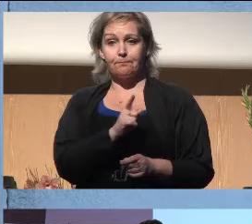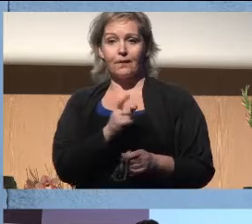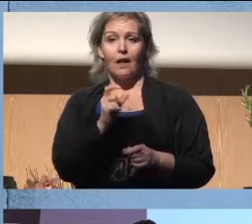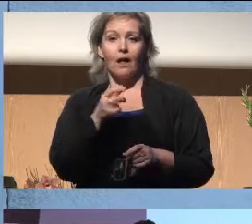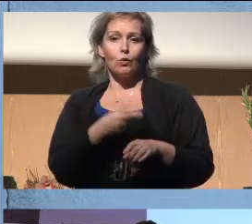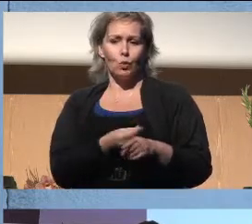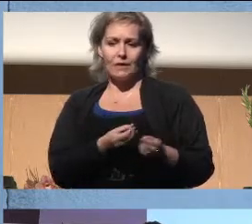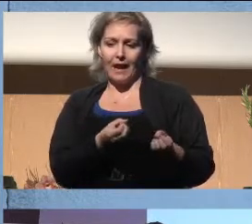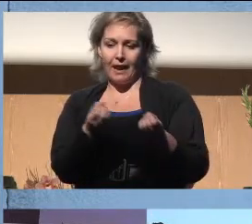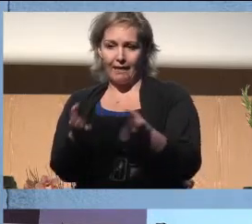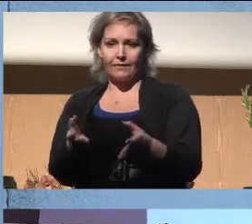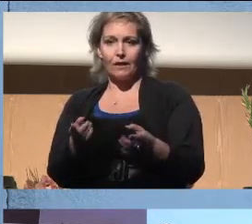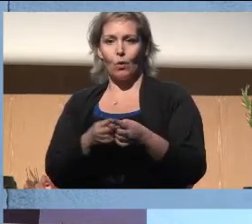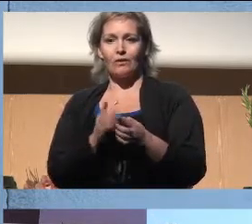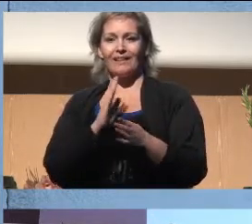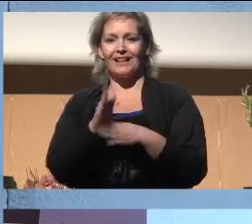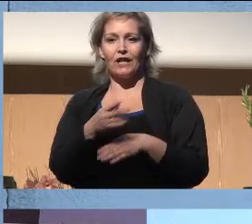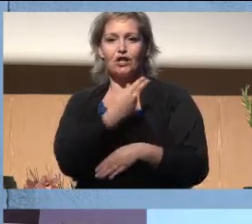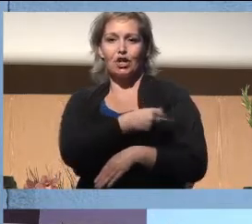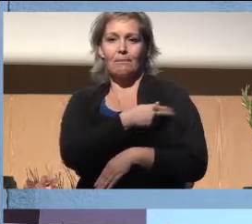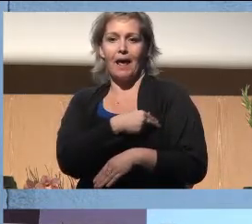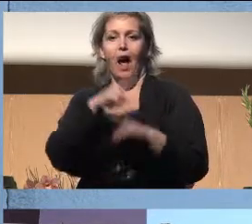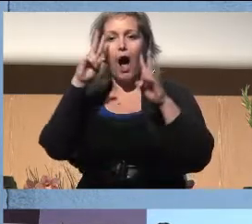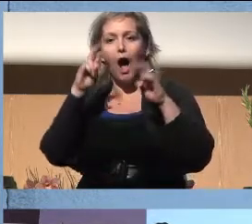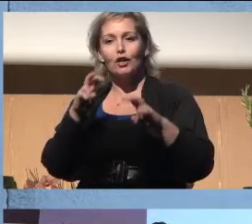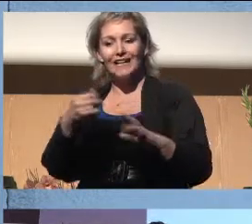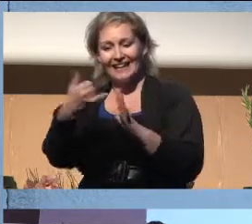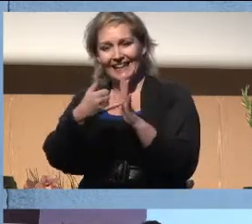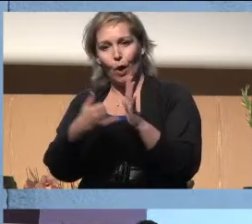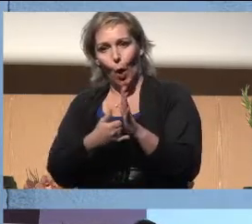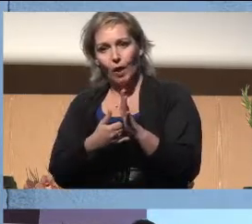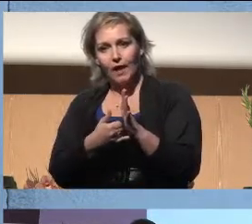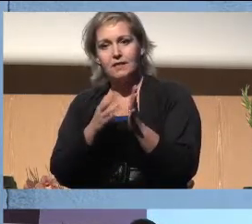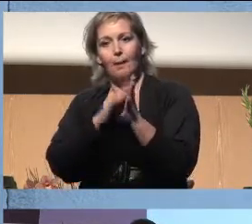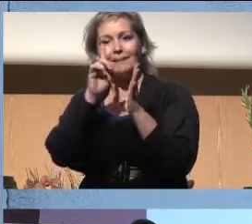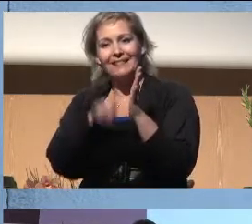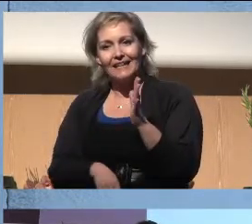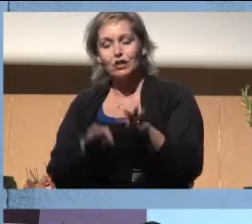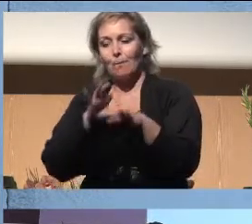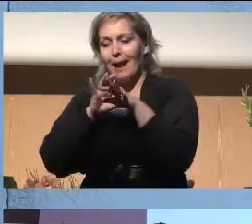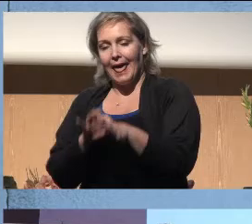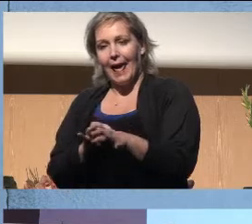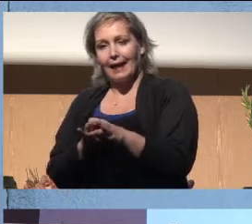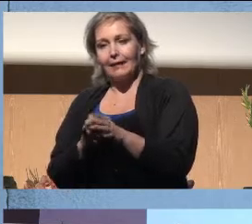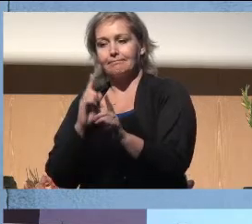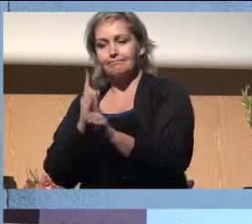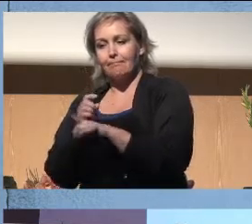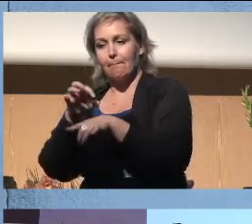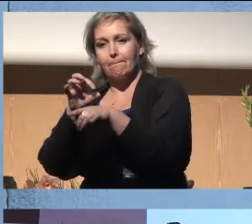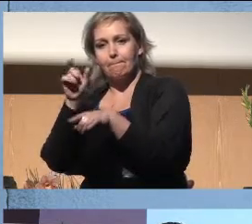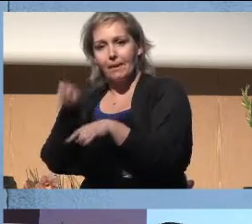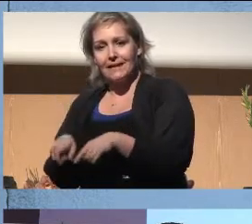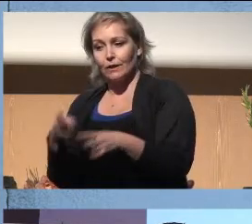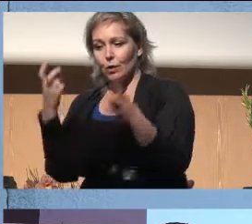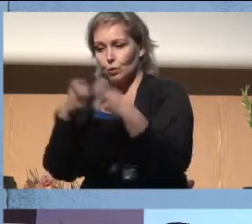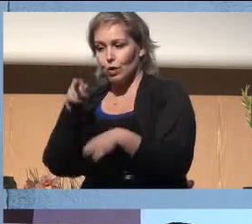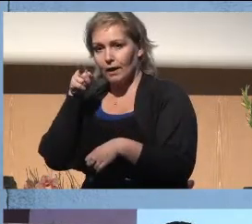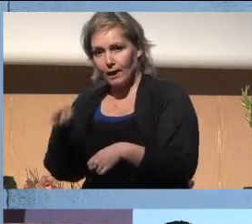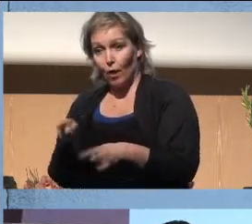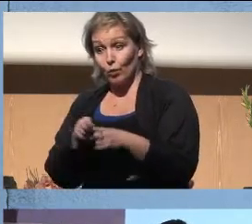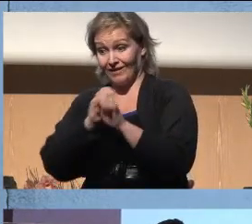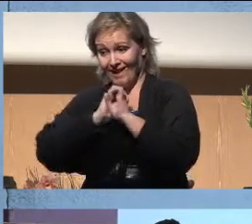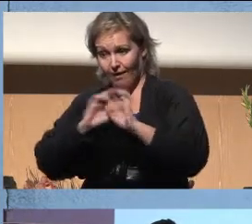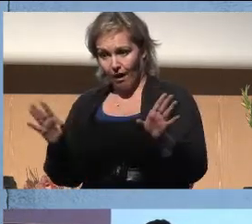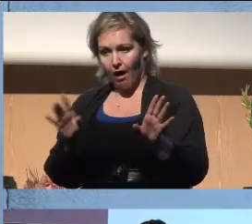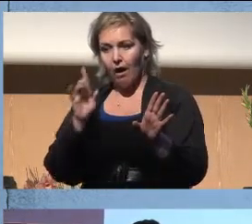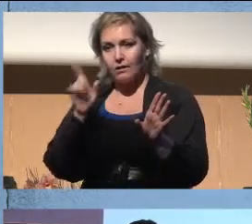dosan och då tar direkt sjukepleien och analyserar innehållet samtidigt som lägen träffar patienten och undersöker den. Och när de är